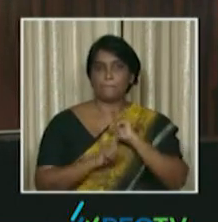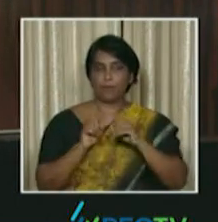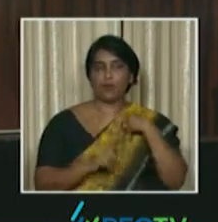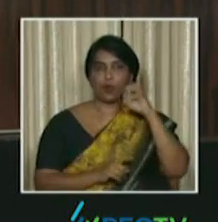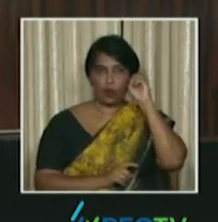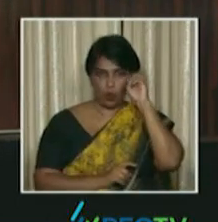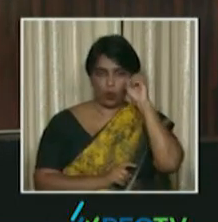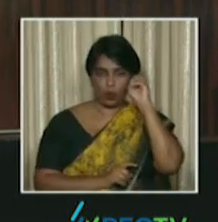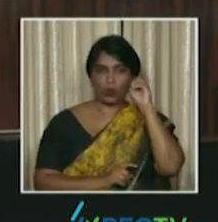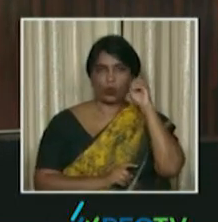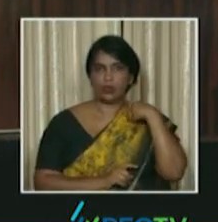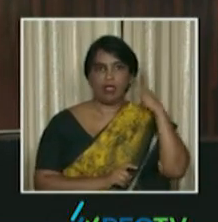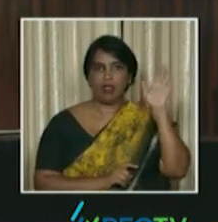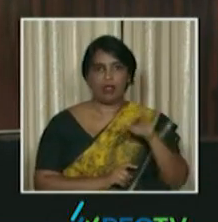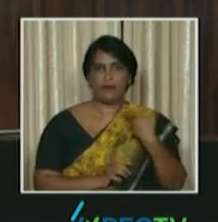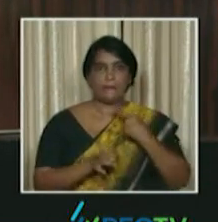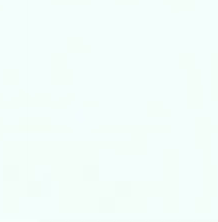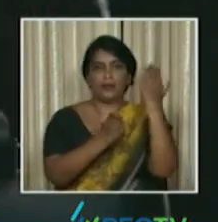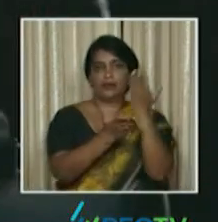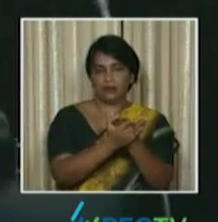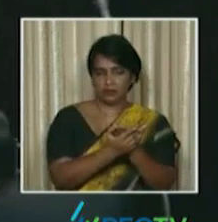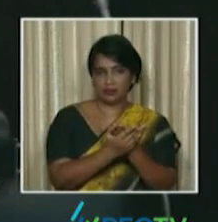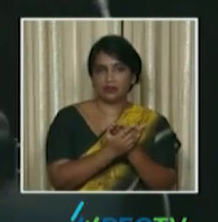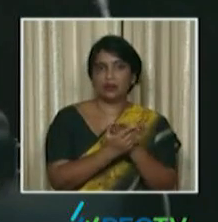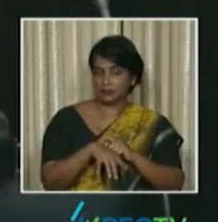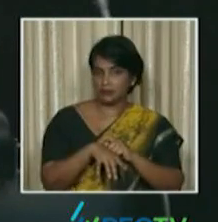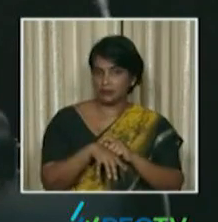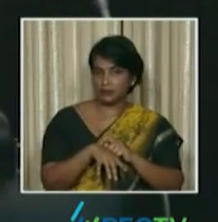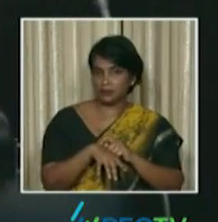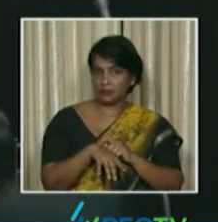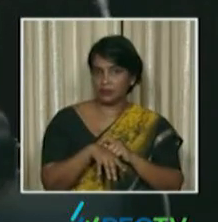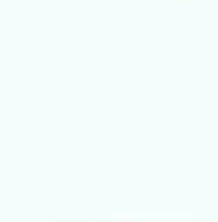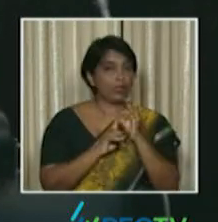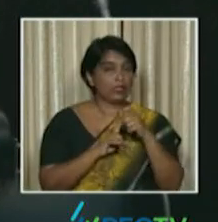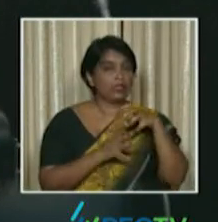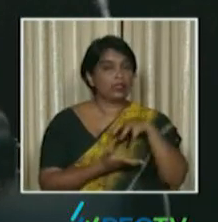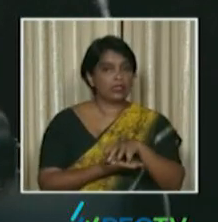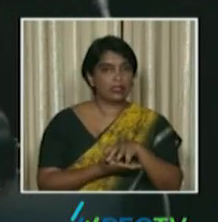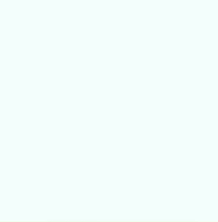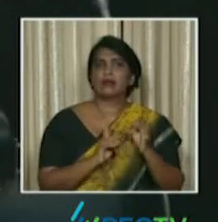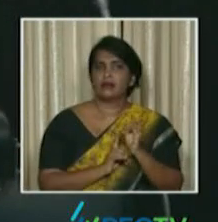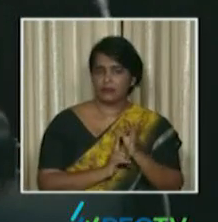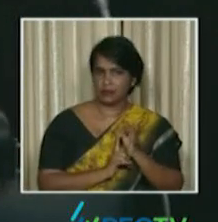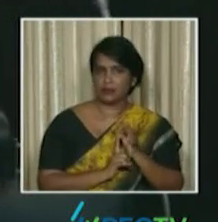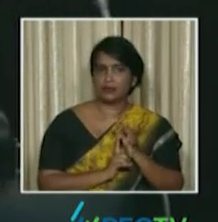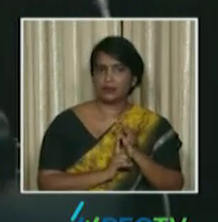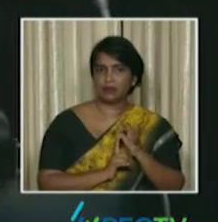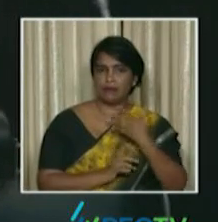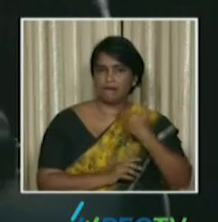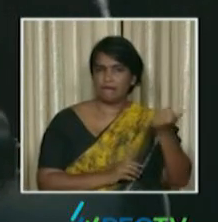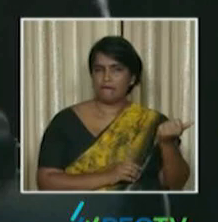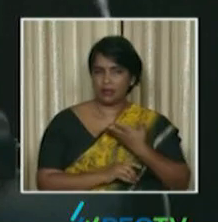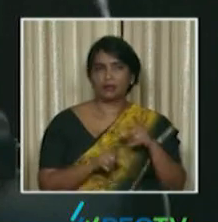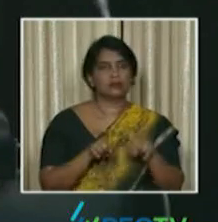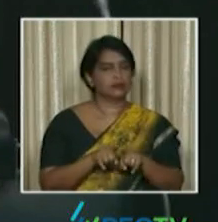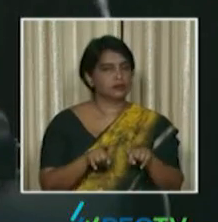උදේවරුේ මට පැමිණෙන්න නොහැකි වුණා. මම ප්‍රශ්නයක් අහලා තිබුණා. හැබැයි ඒ අවස්ථාවේදී අපේ උතුලන් දිස්ත්‍රික්කයේම සහෝදර මන්ත්‍රීවරයෙක් මට අපහාස වෙන විදිහට